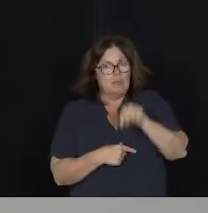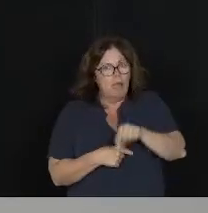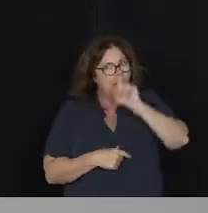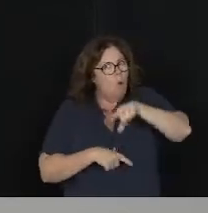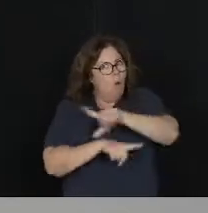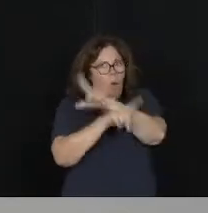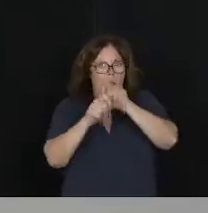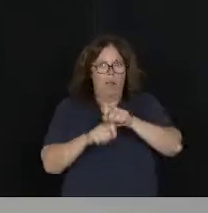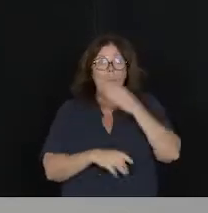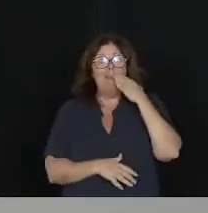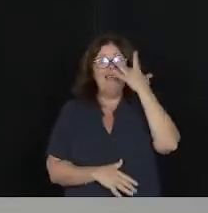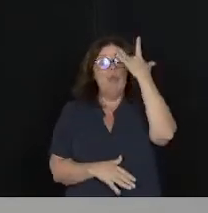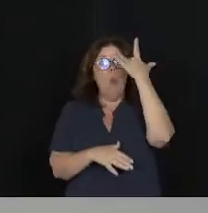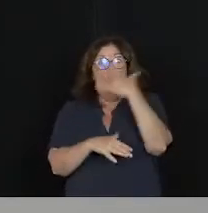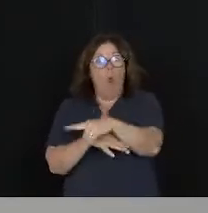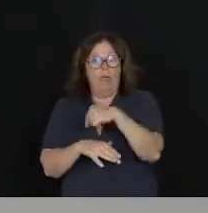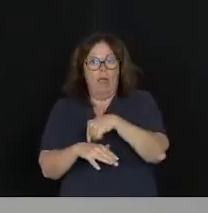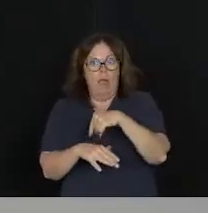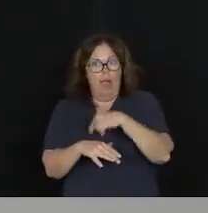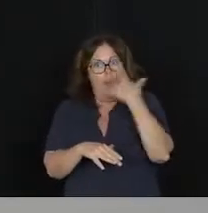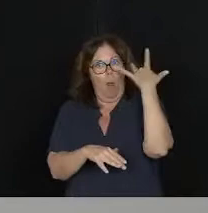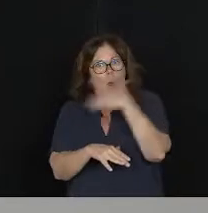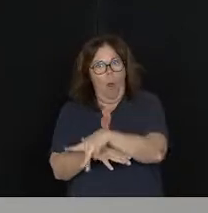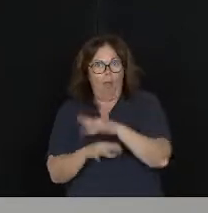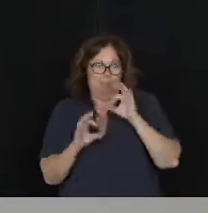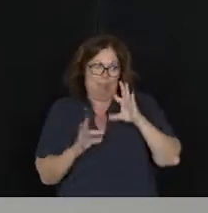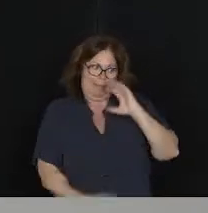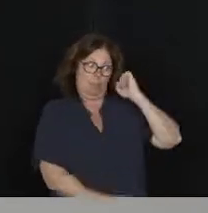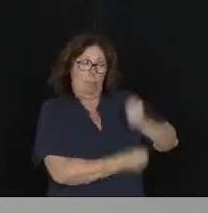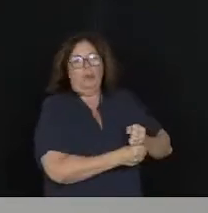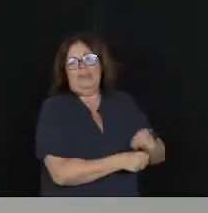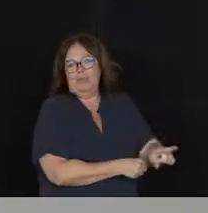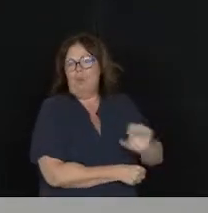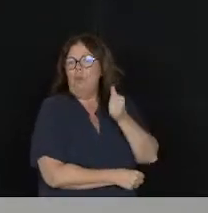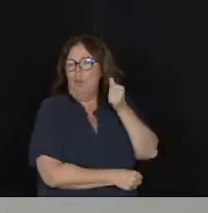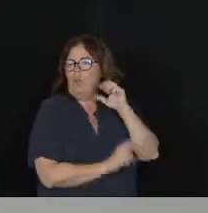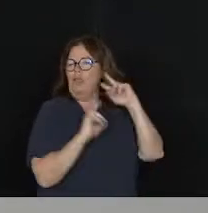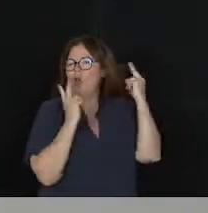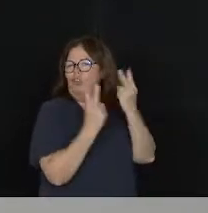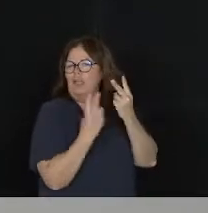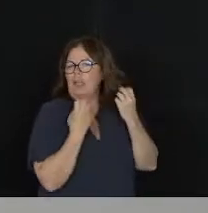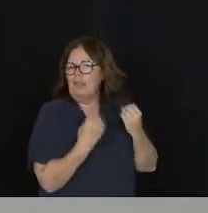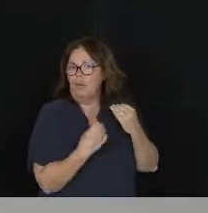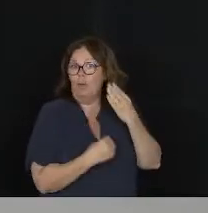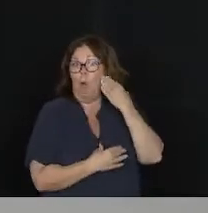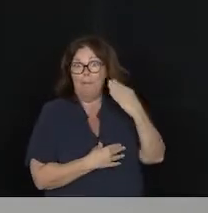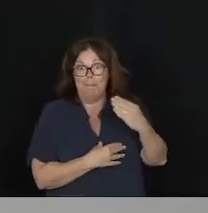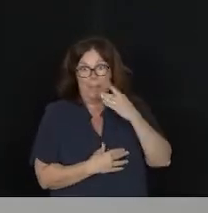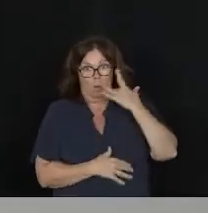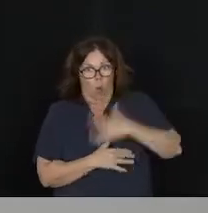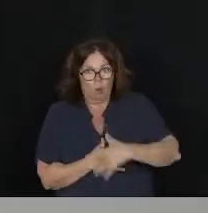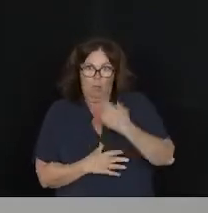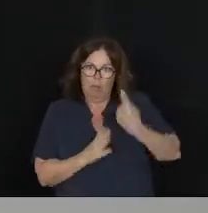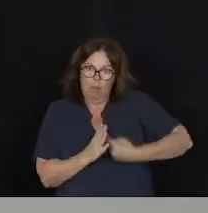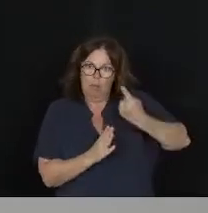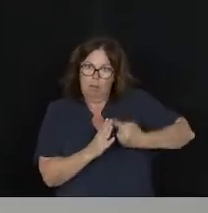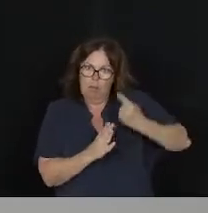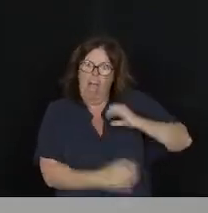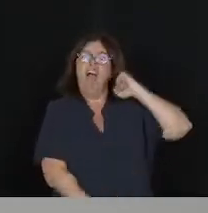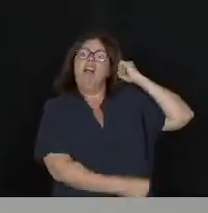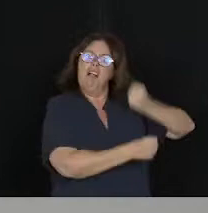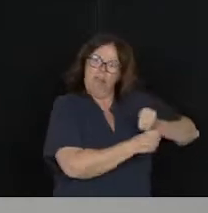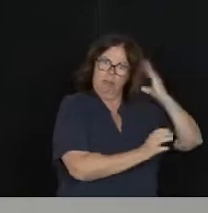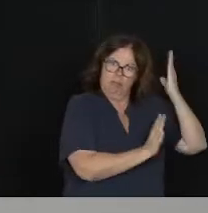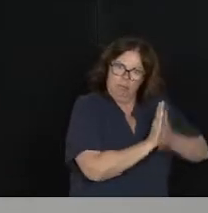hein, est souvent la première unité des délits scolaires et des sanctions, hein, qui croissent avec leur répétition éventuelle. Les signaux sonores